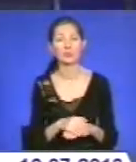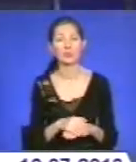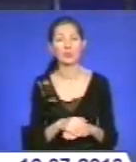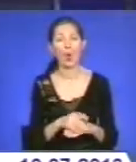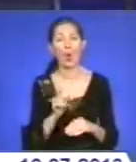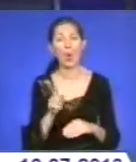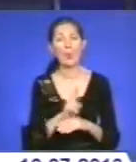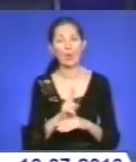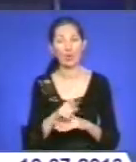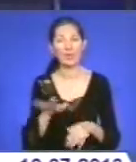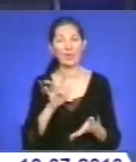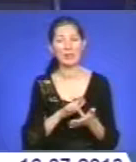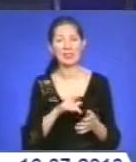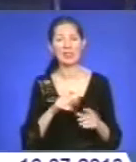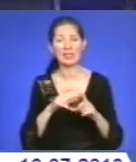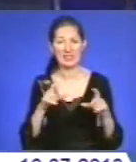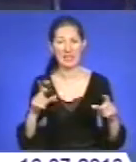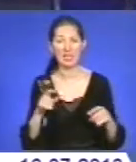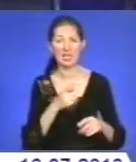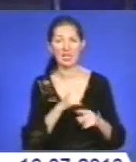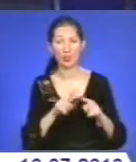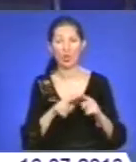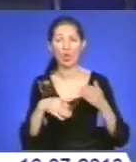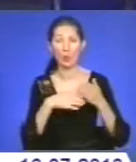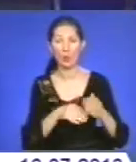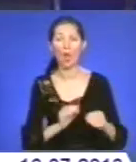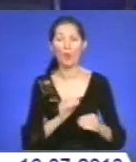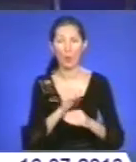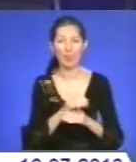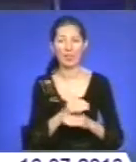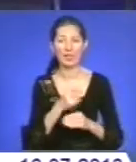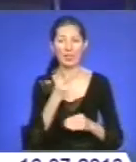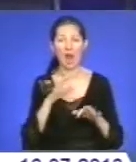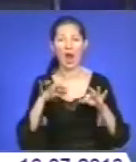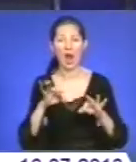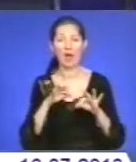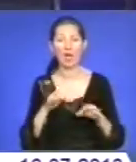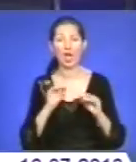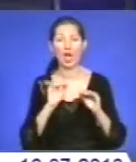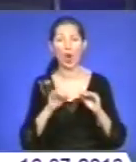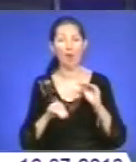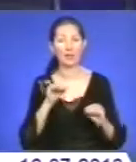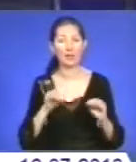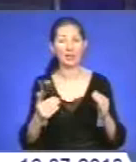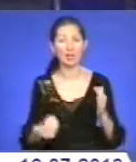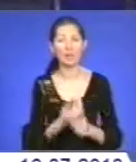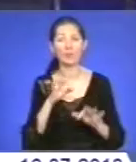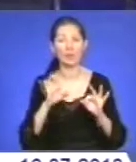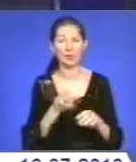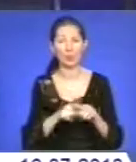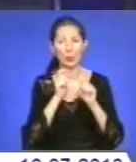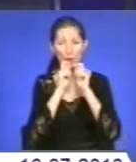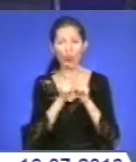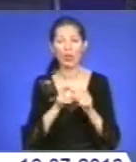У Тернопільській міській станції швидкої допомоги – поповнення. Два авто і обладнання. Нові автівки, які подарували